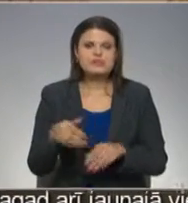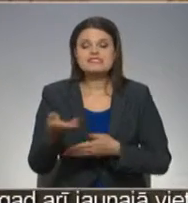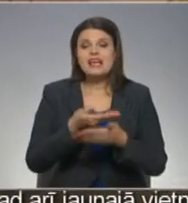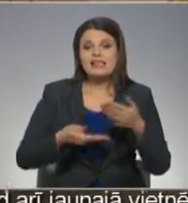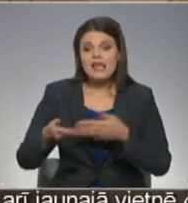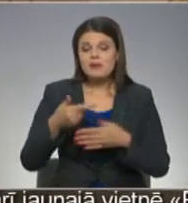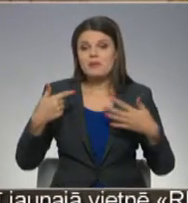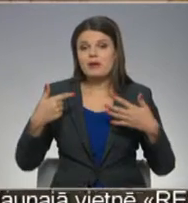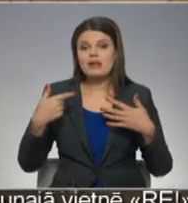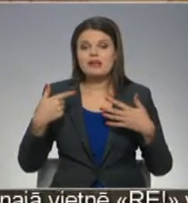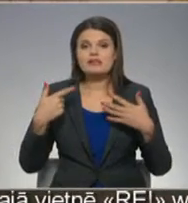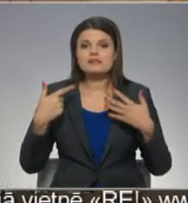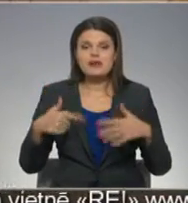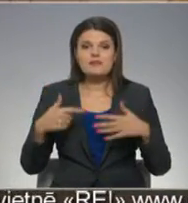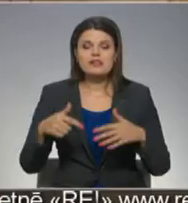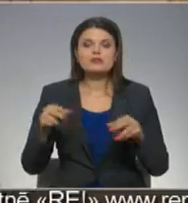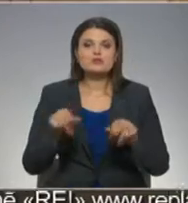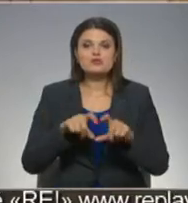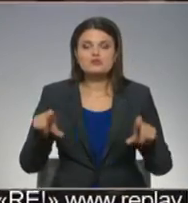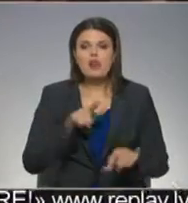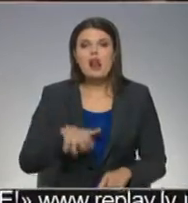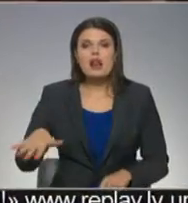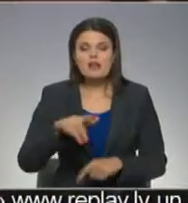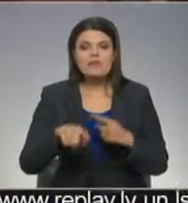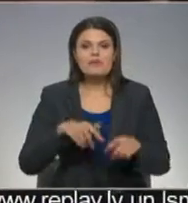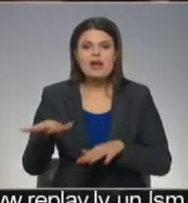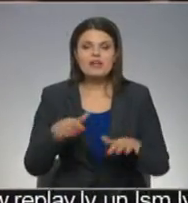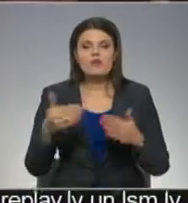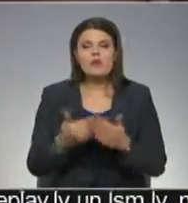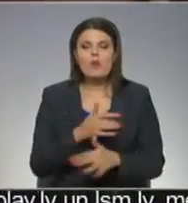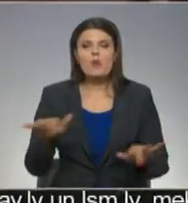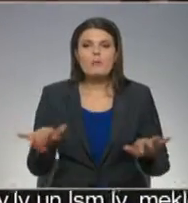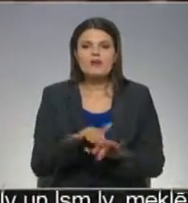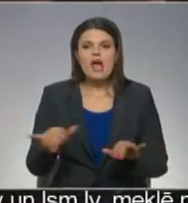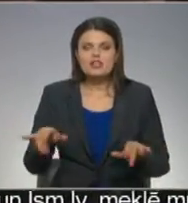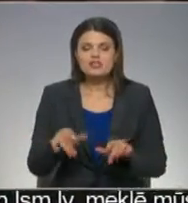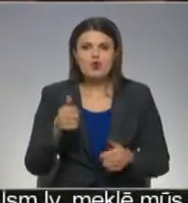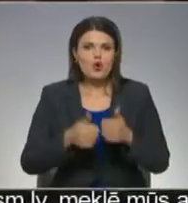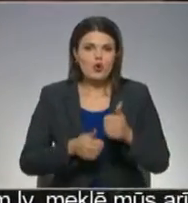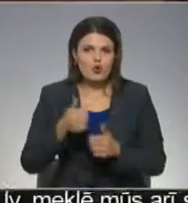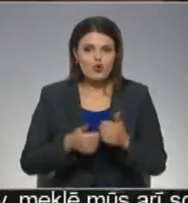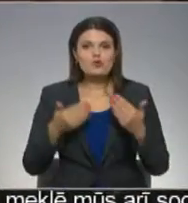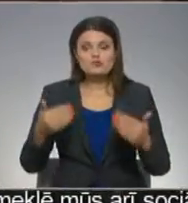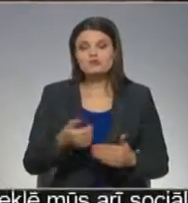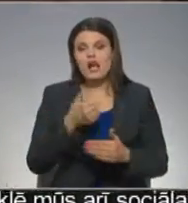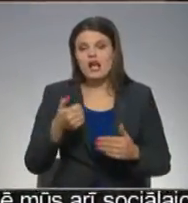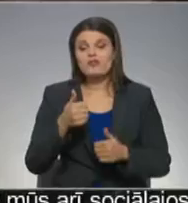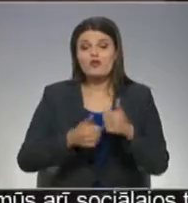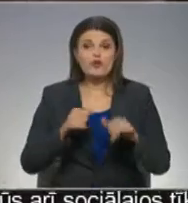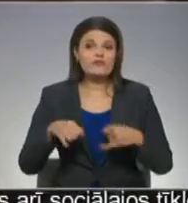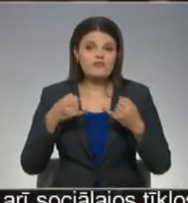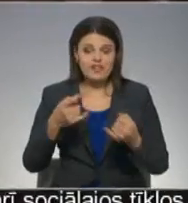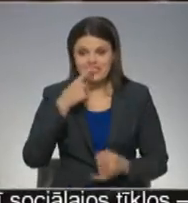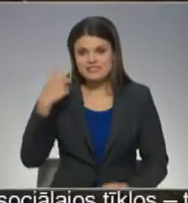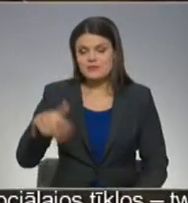ar 70 mūzikas skolām Latvijā ir gadu rīko Jēkaba Graubiņa jauno pianistu konkursu. Šogad konkurs veltīts 130.